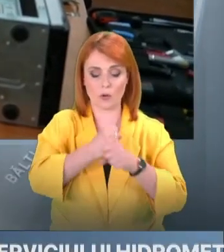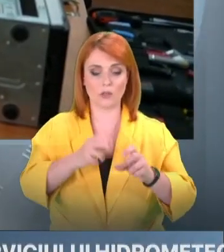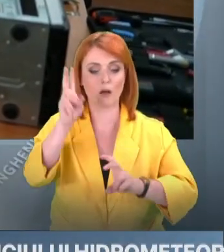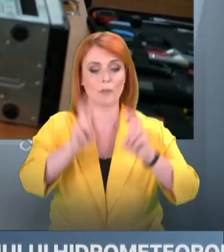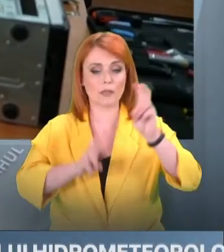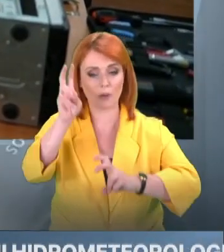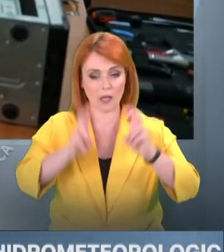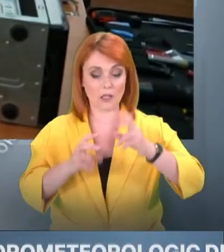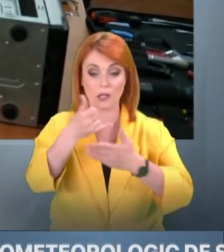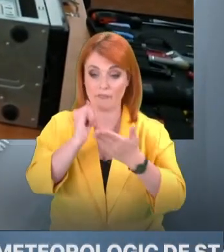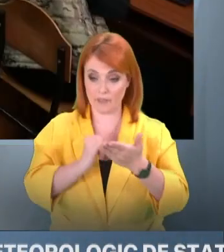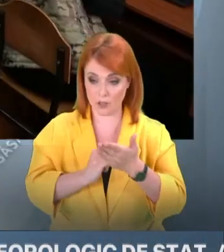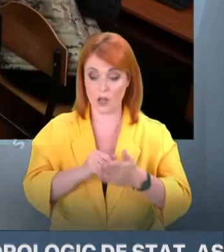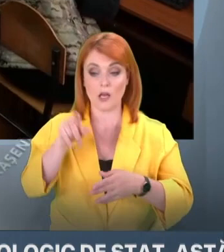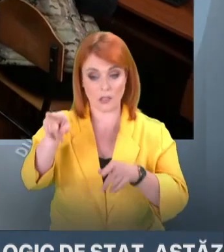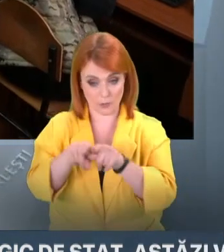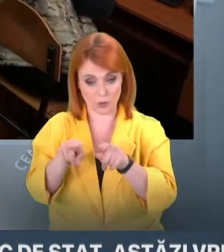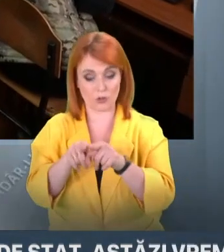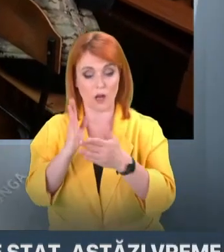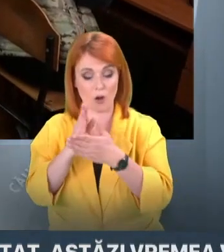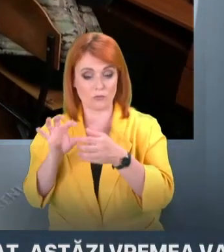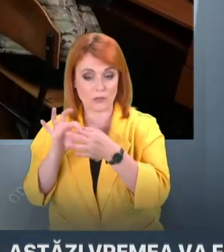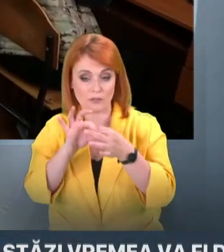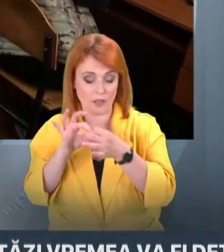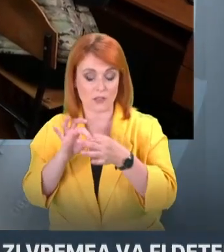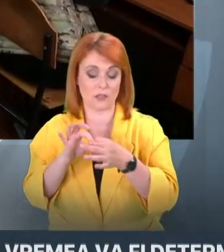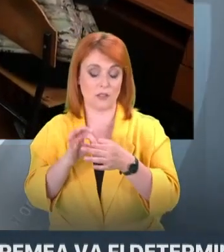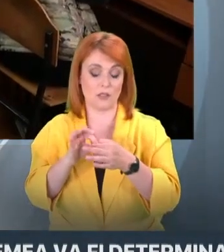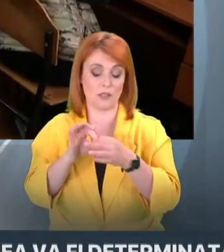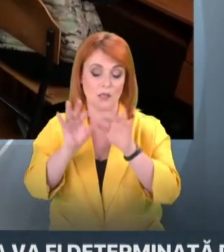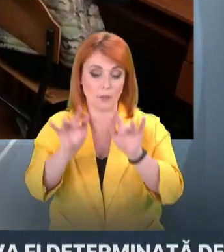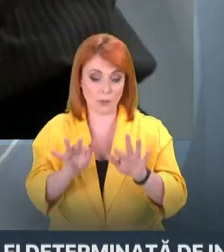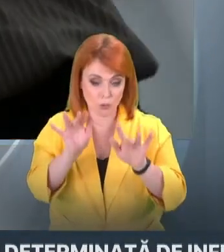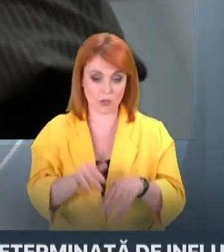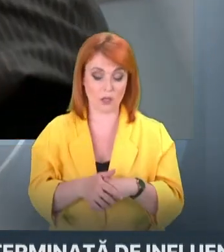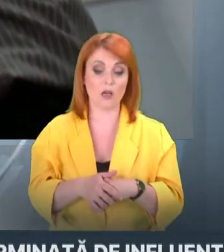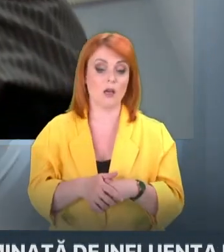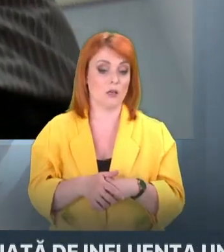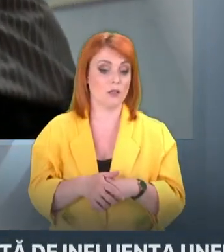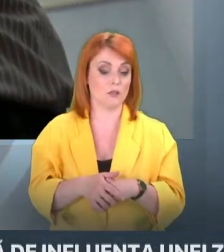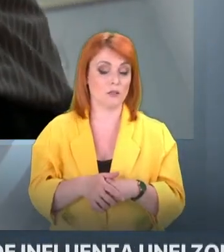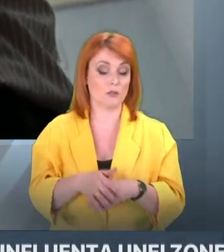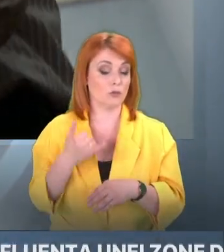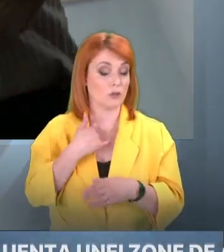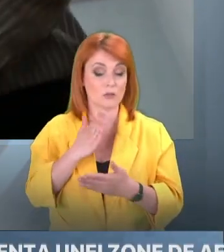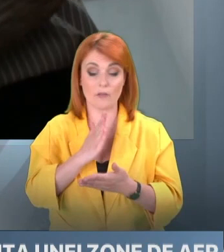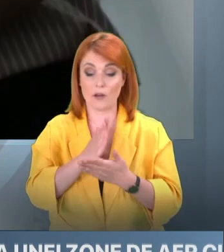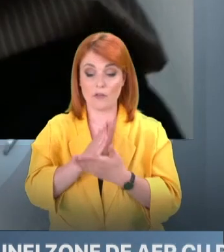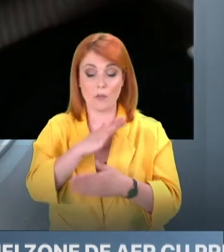conform datelor din 2021, dar, din păcate, cererea de forță de muncă este foarte mare, avem foarte